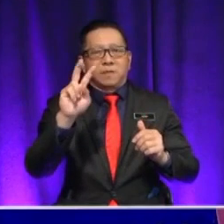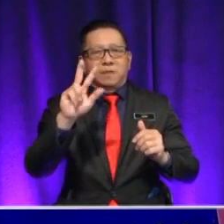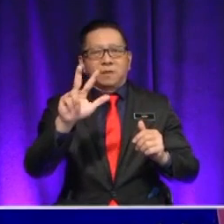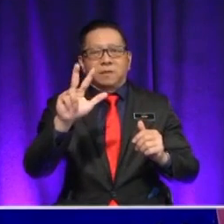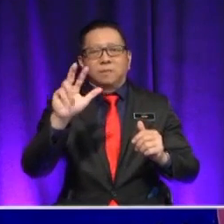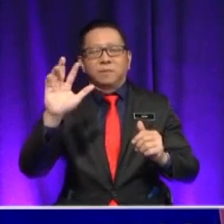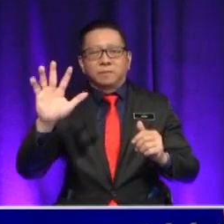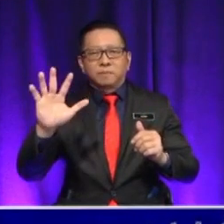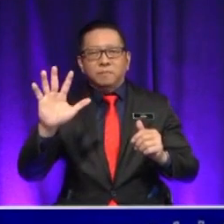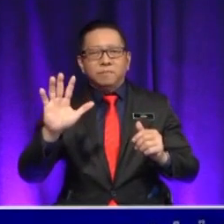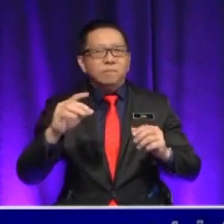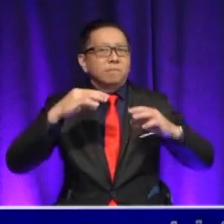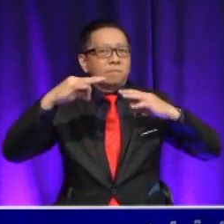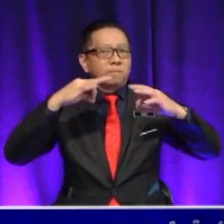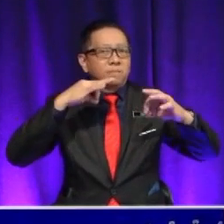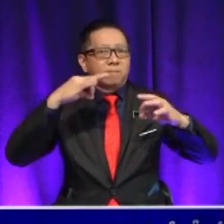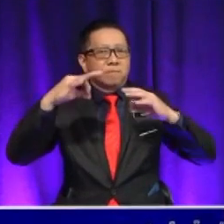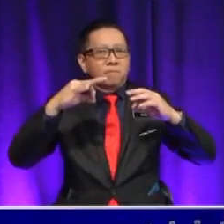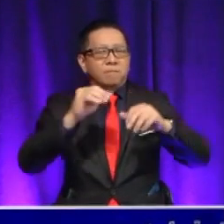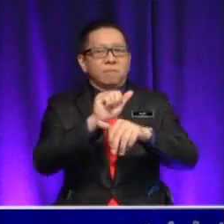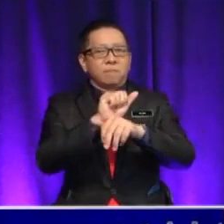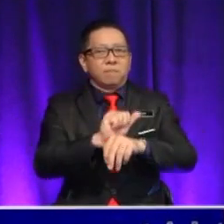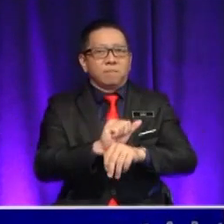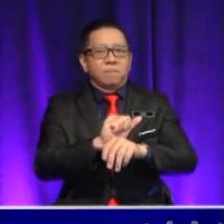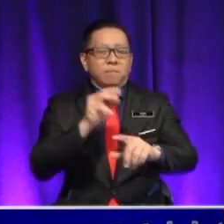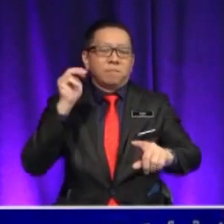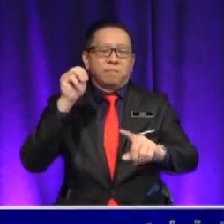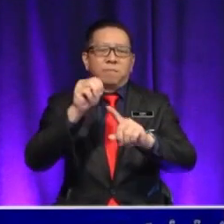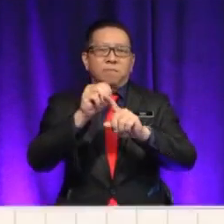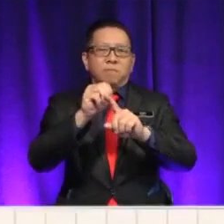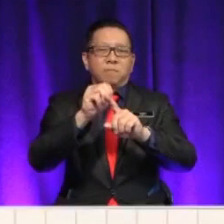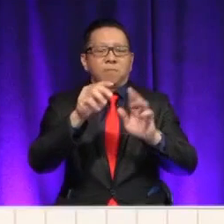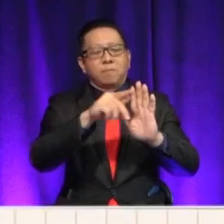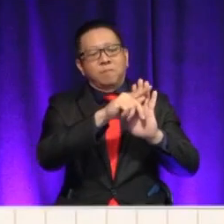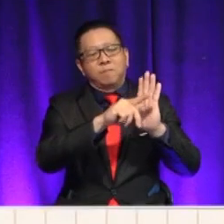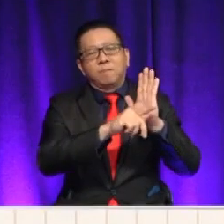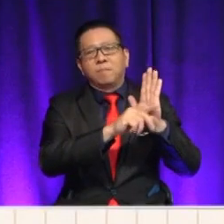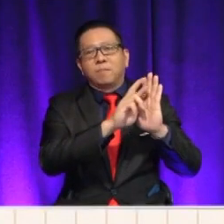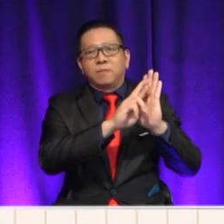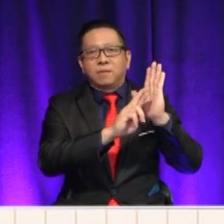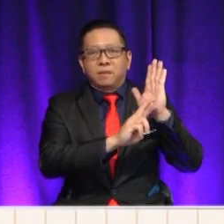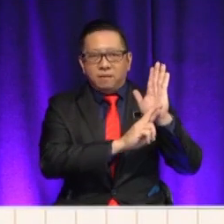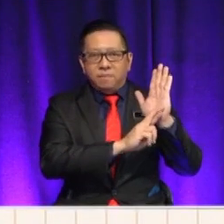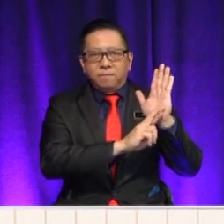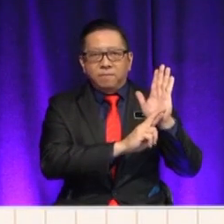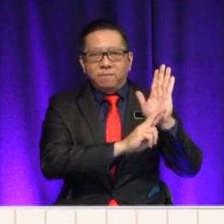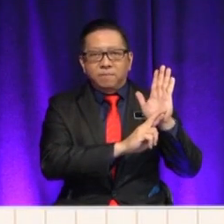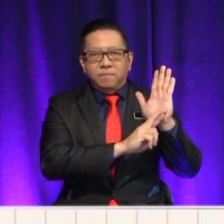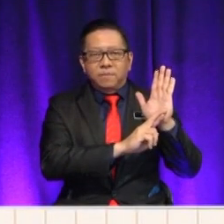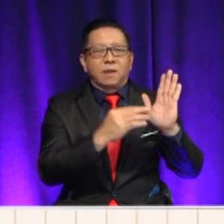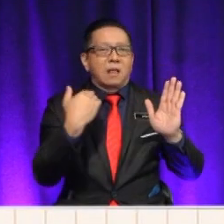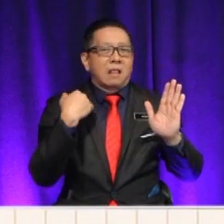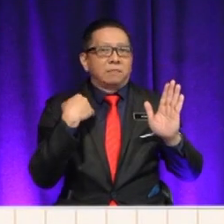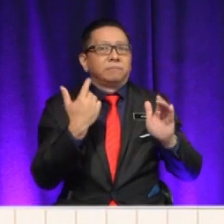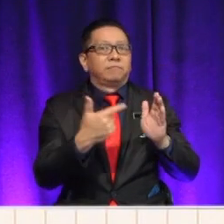10.3.5 menerangkan kepentingan mengamalkan matlamat dan prinsip rukun negara dalam kehidupan. Dan juga ada lagi